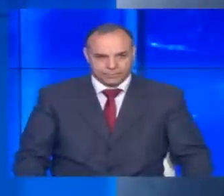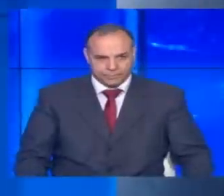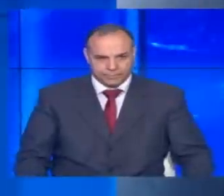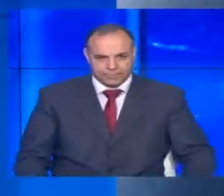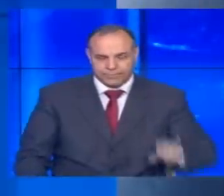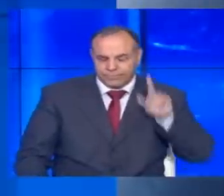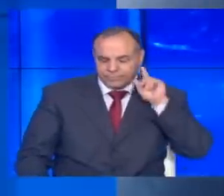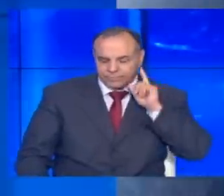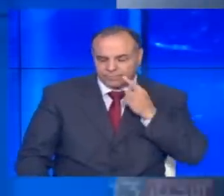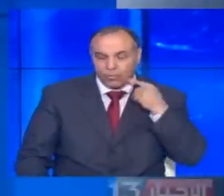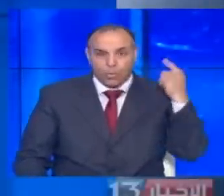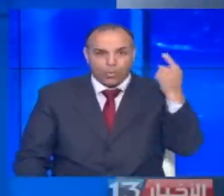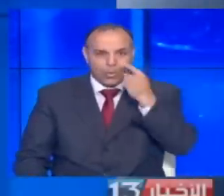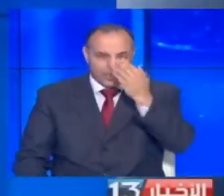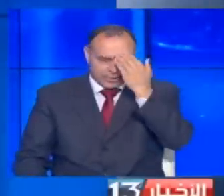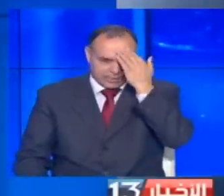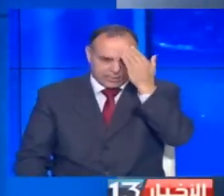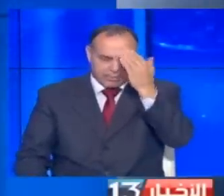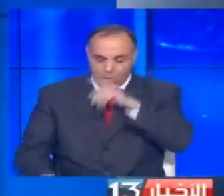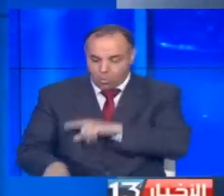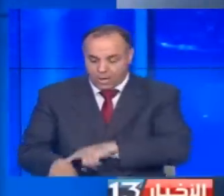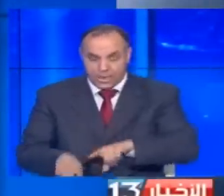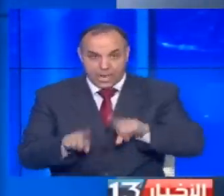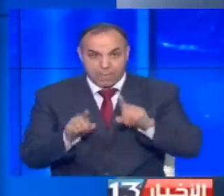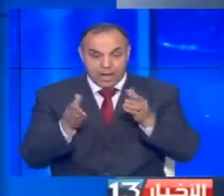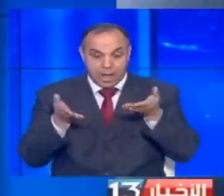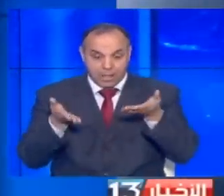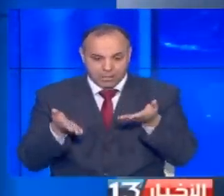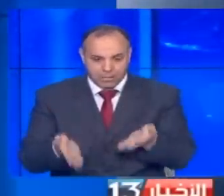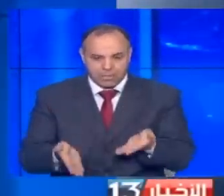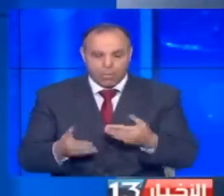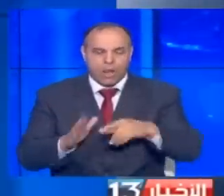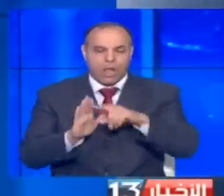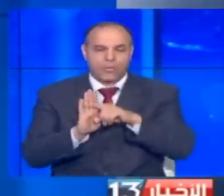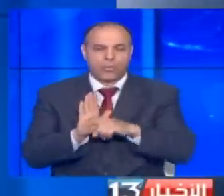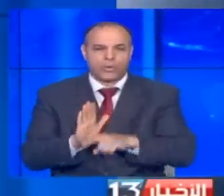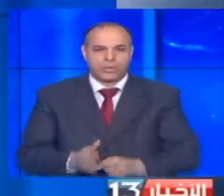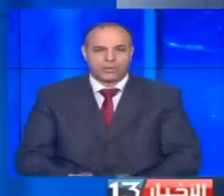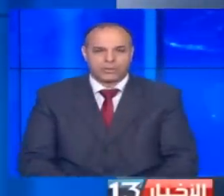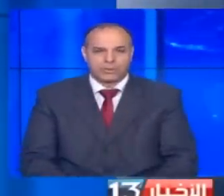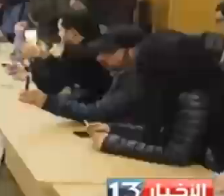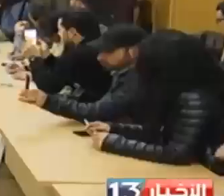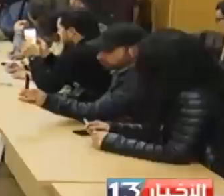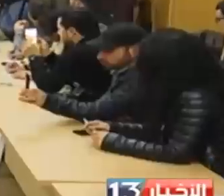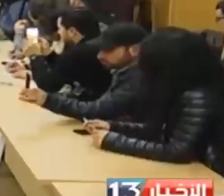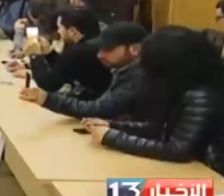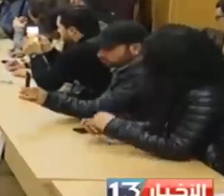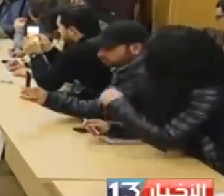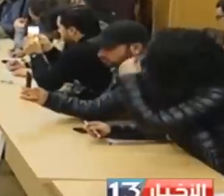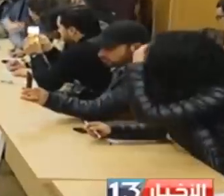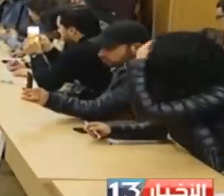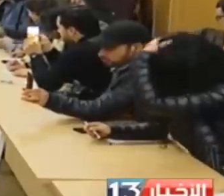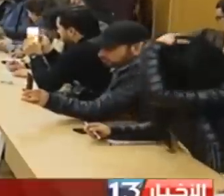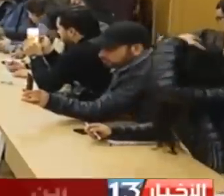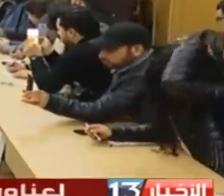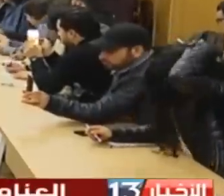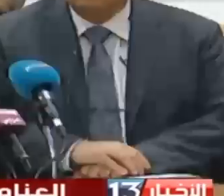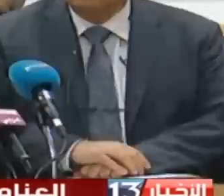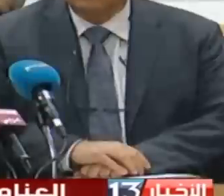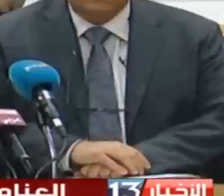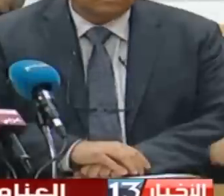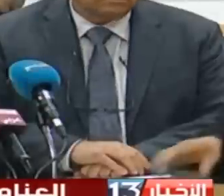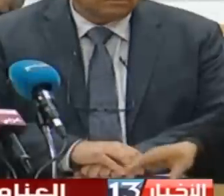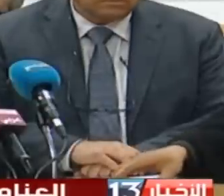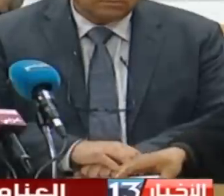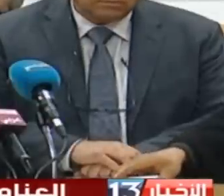تحيه طيبه مشاهدينا نشره الظهر من الوطنيه الاولى وهذه على منها الاتحاد العام التونسي